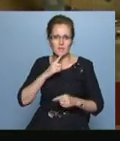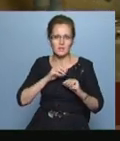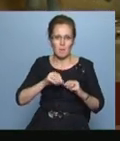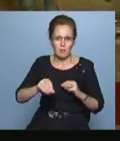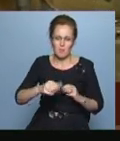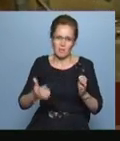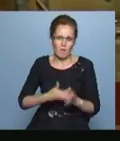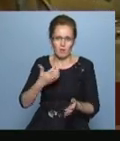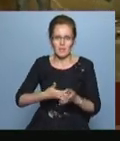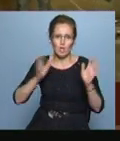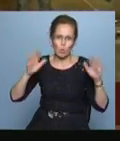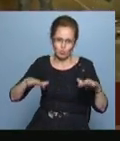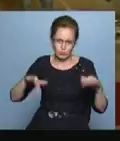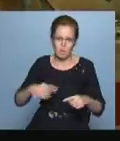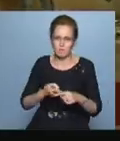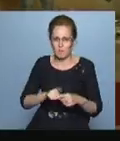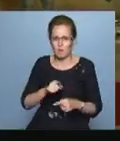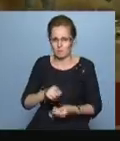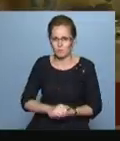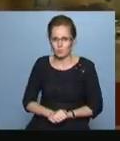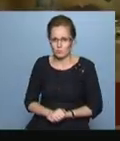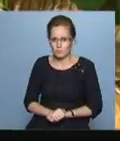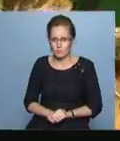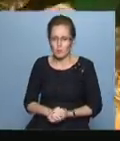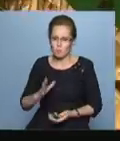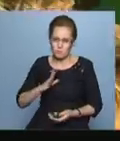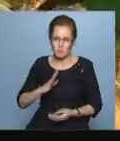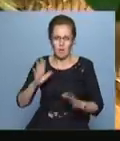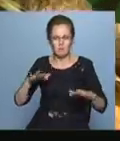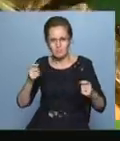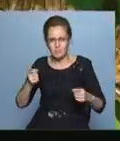из-за этого. А так она еще покрупнее была.